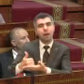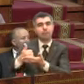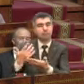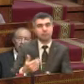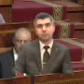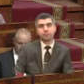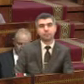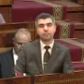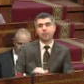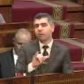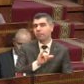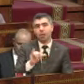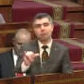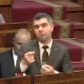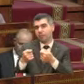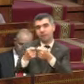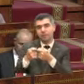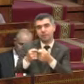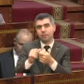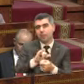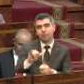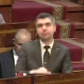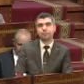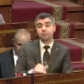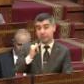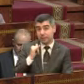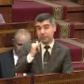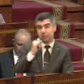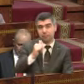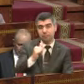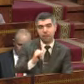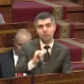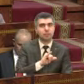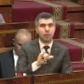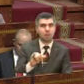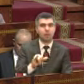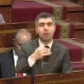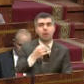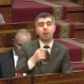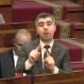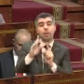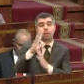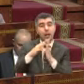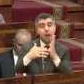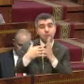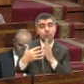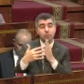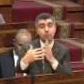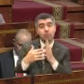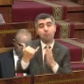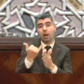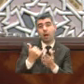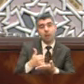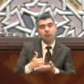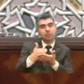ولكن غير كافي وما يمكنش يكون حل دائم، خص هذا المخطط، لان اقليم زلال فيه واحد. شكرا.